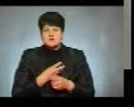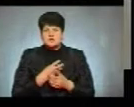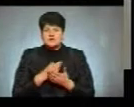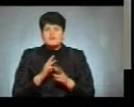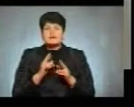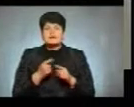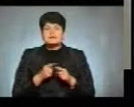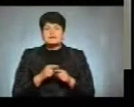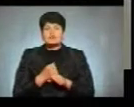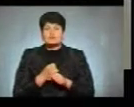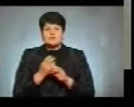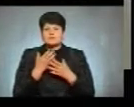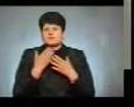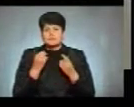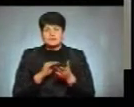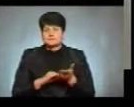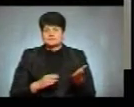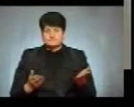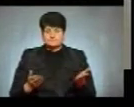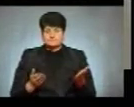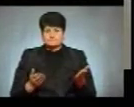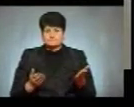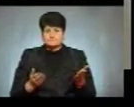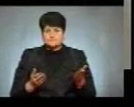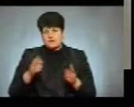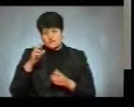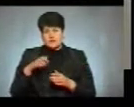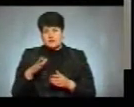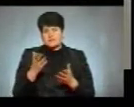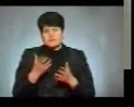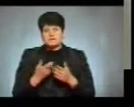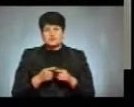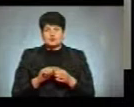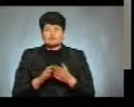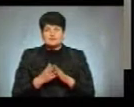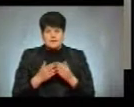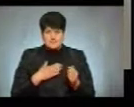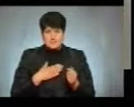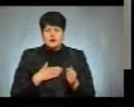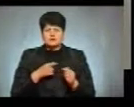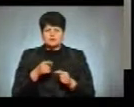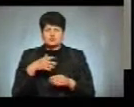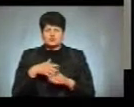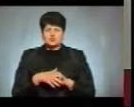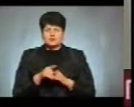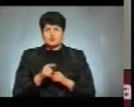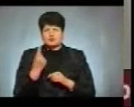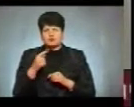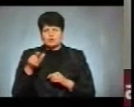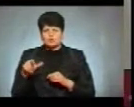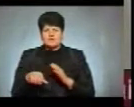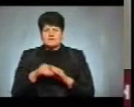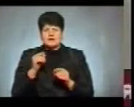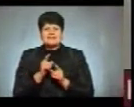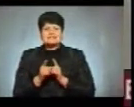чином це робити, знов-таки, немає. От. І в країні, яка в такому стані, як наша, наприклад, тут зрозуміло, що одні люди вибирають